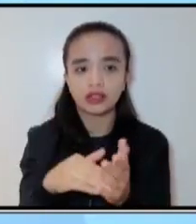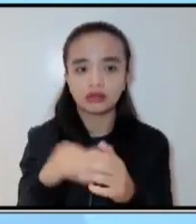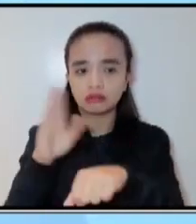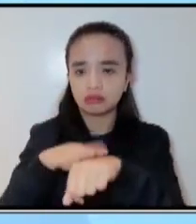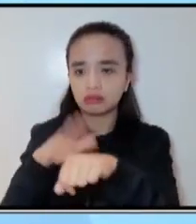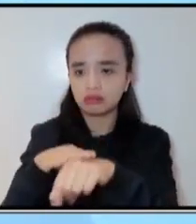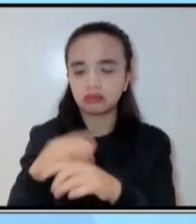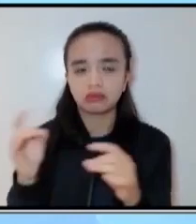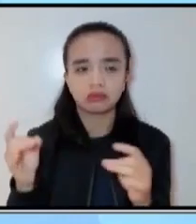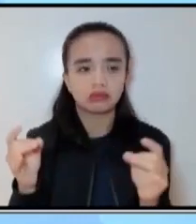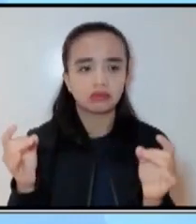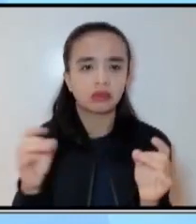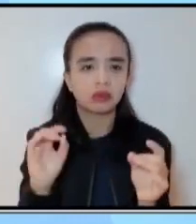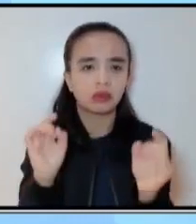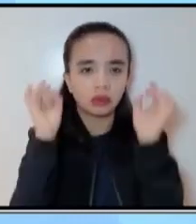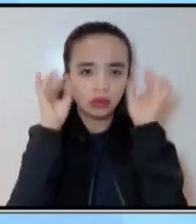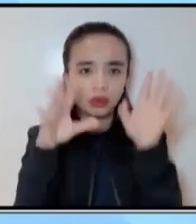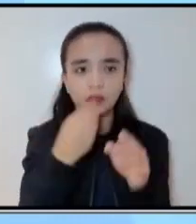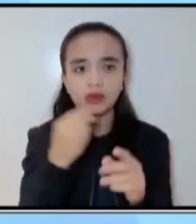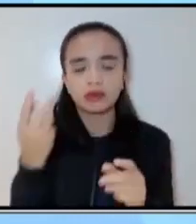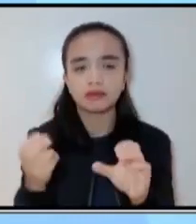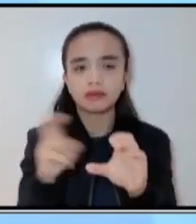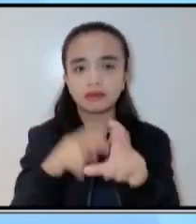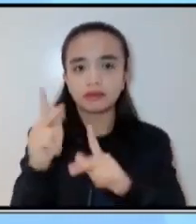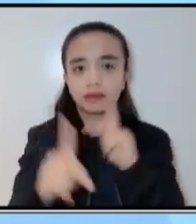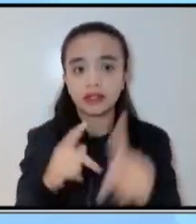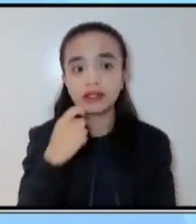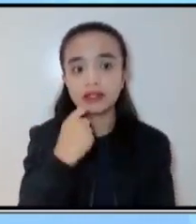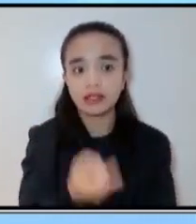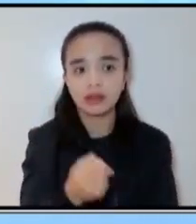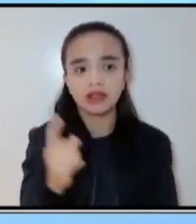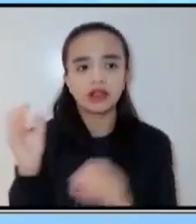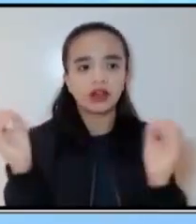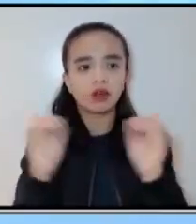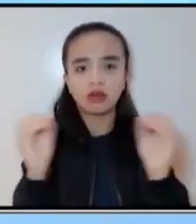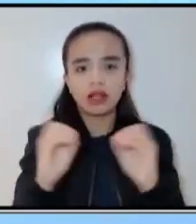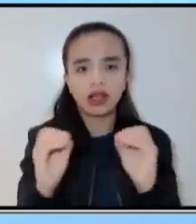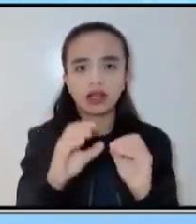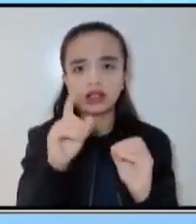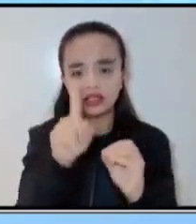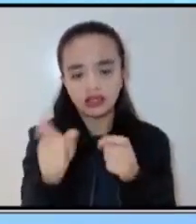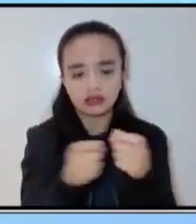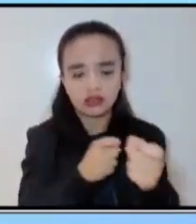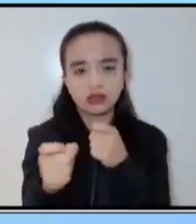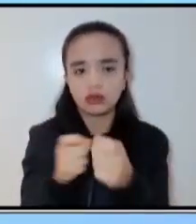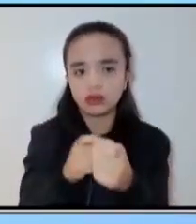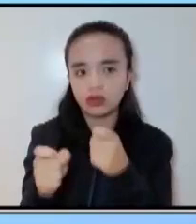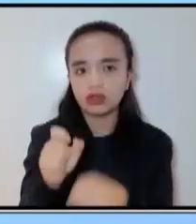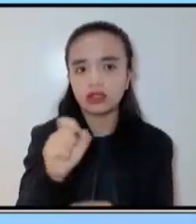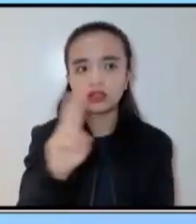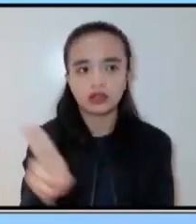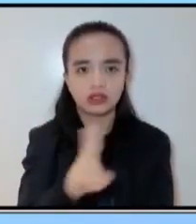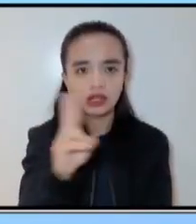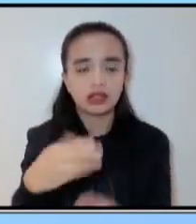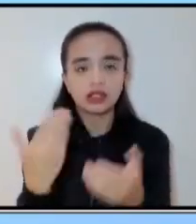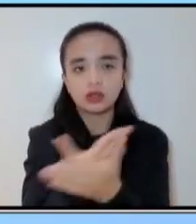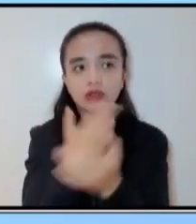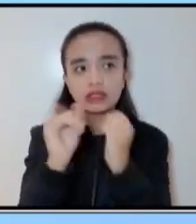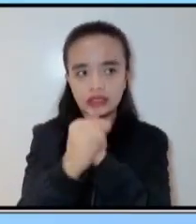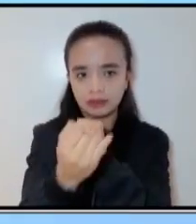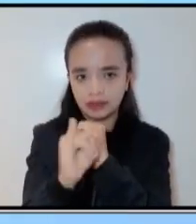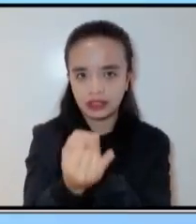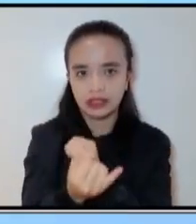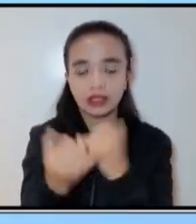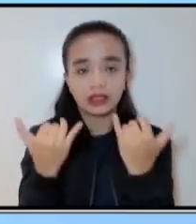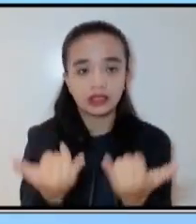mananakay. Nilinaw naman ni Libay De Luna na walang monopolya sa pagpili nila ng gagamiting modern jeepney sa bansa. Nauna nang nanindigan